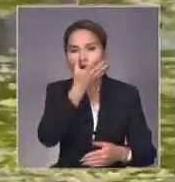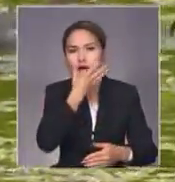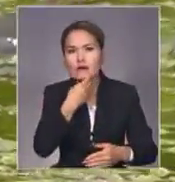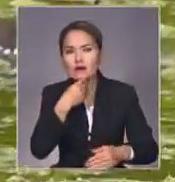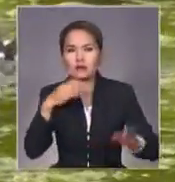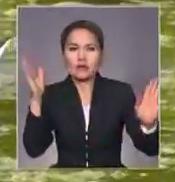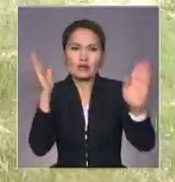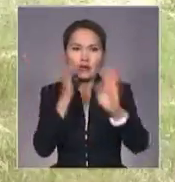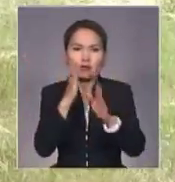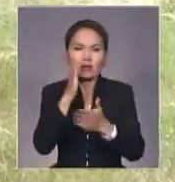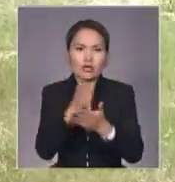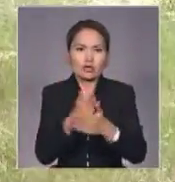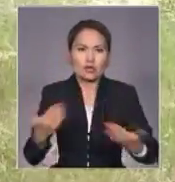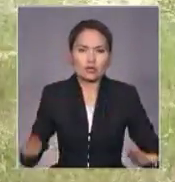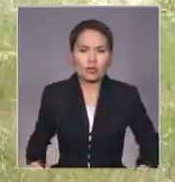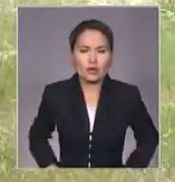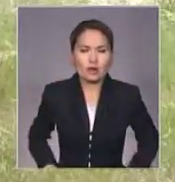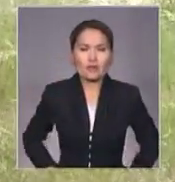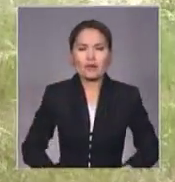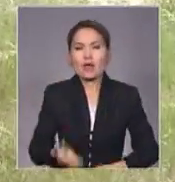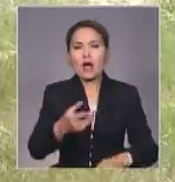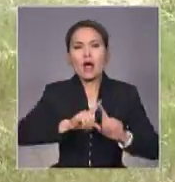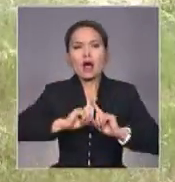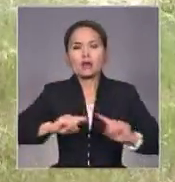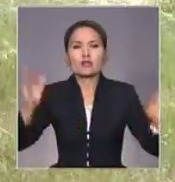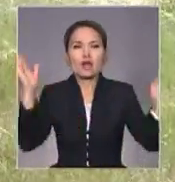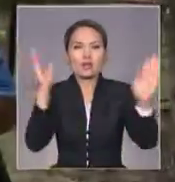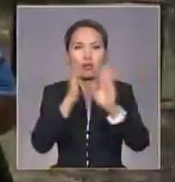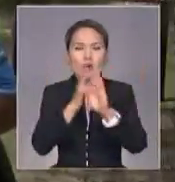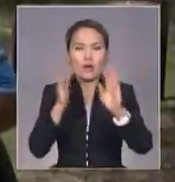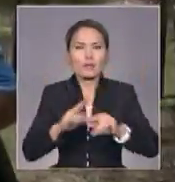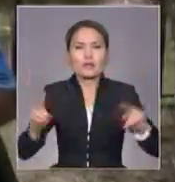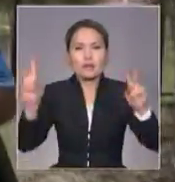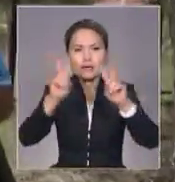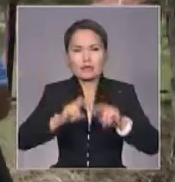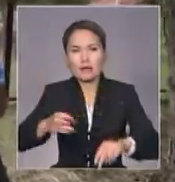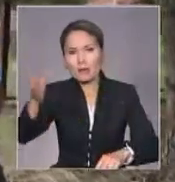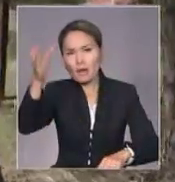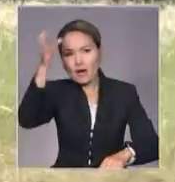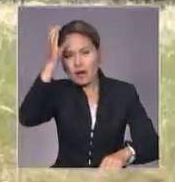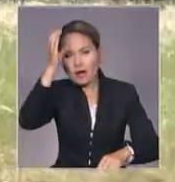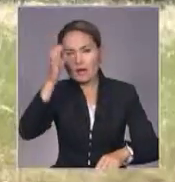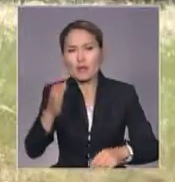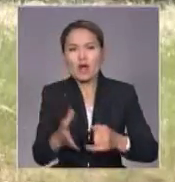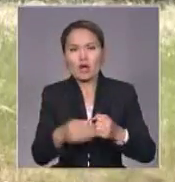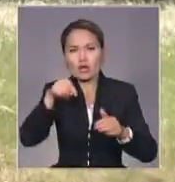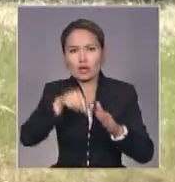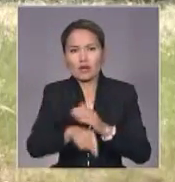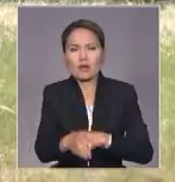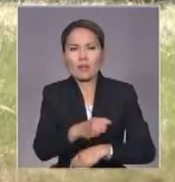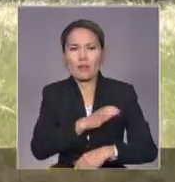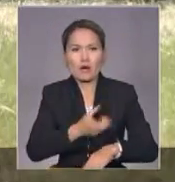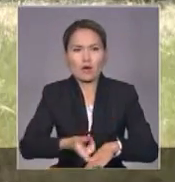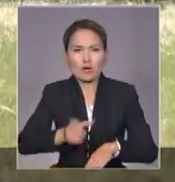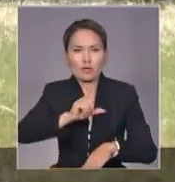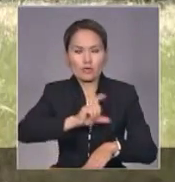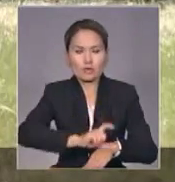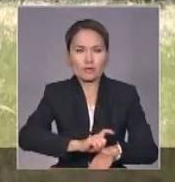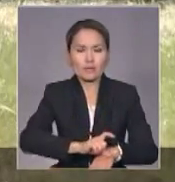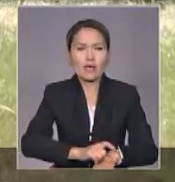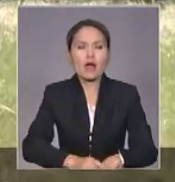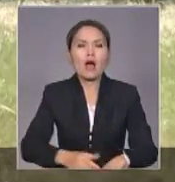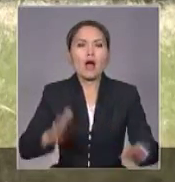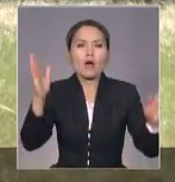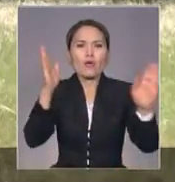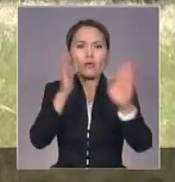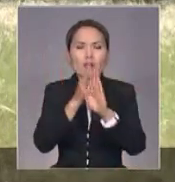жері осы Наурызым. Бірегей табиғи кешен зерттеуші ғалымдар үшін таптырмас құнды қазына. Бұл жердің